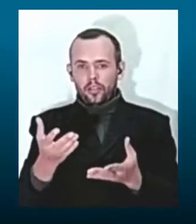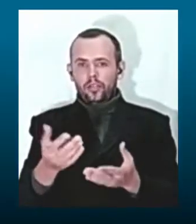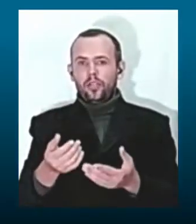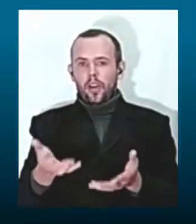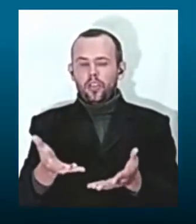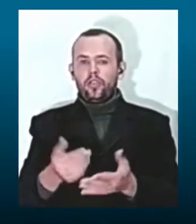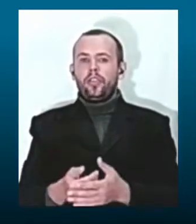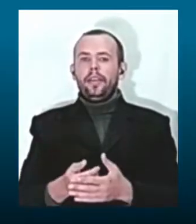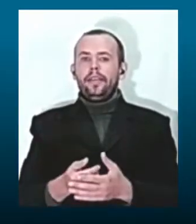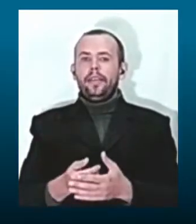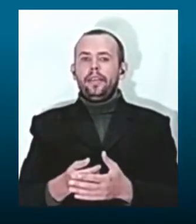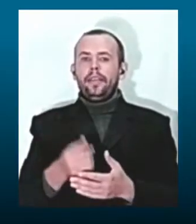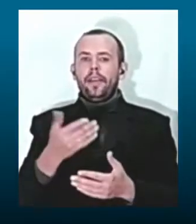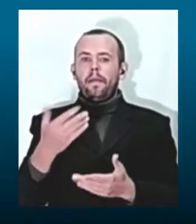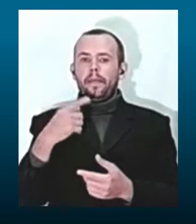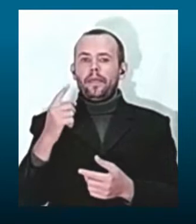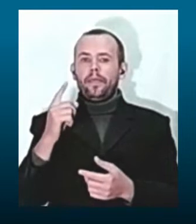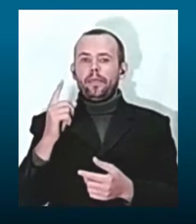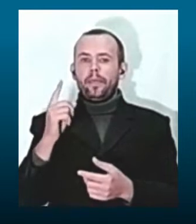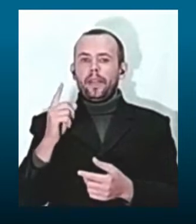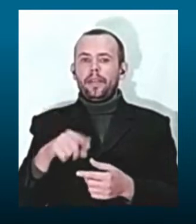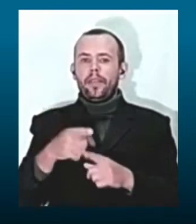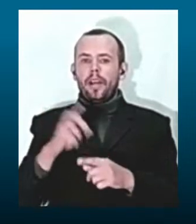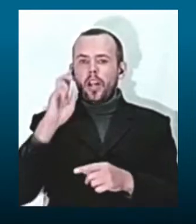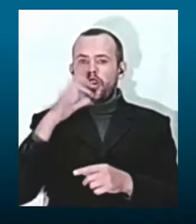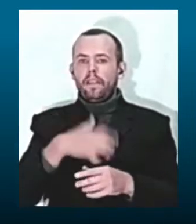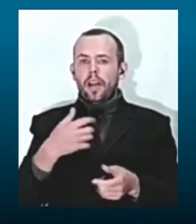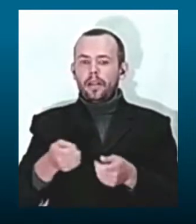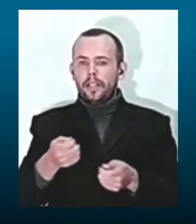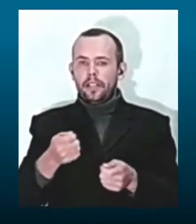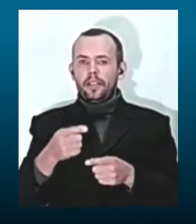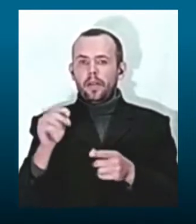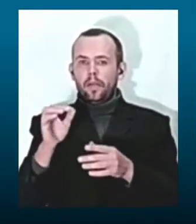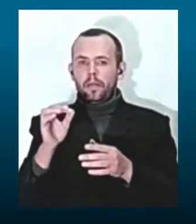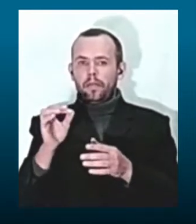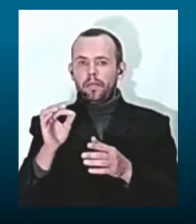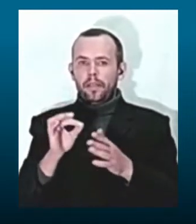Обласна державна адміністрація, в принципі, займається важними вещами.